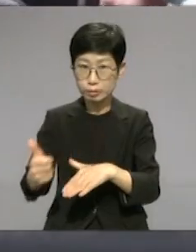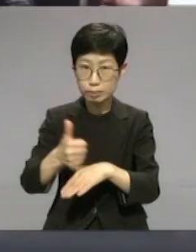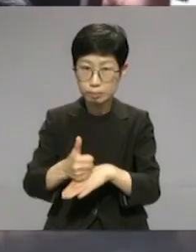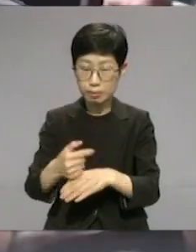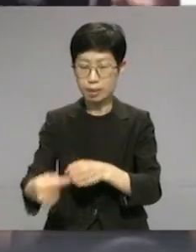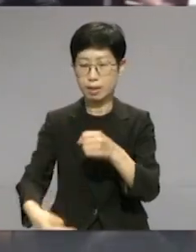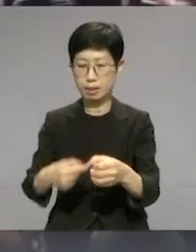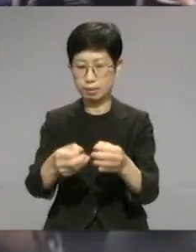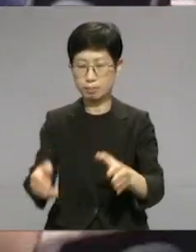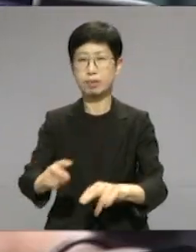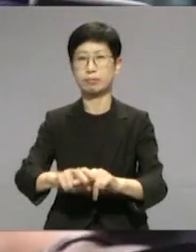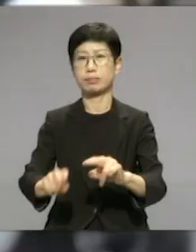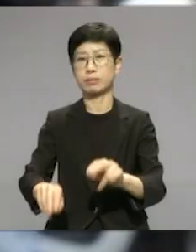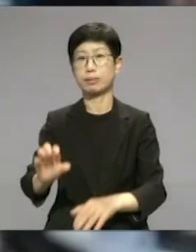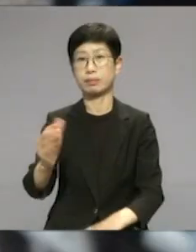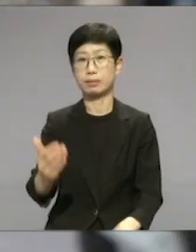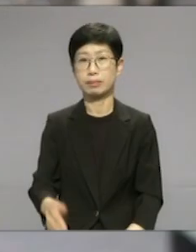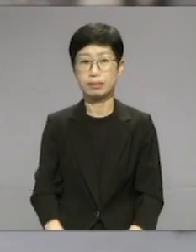만에 물러나게 됐습니다.